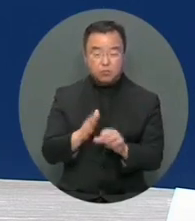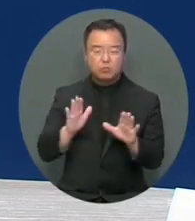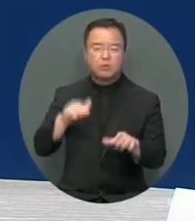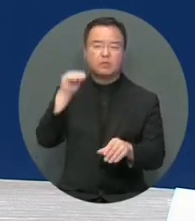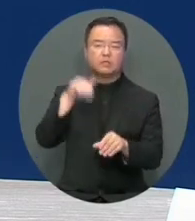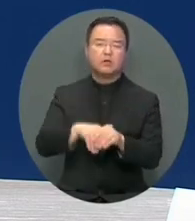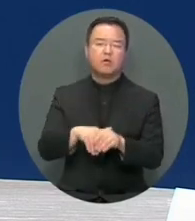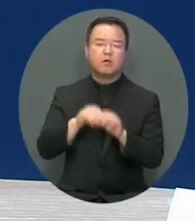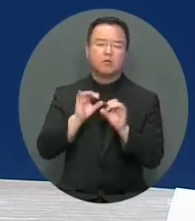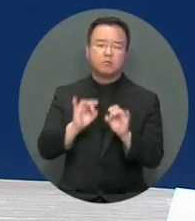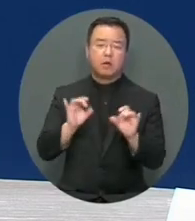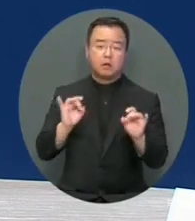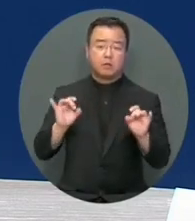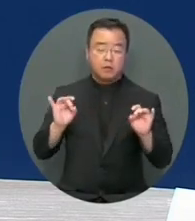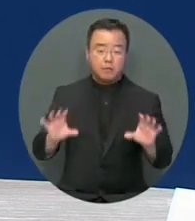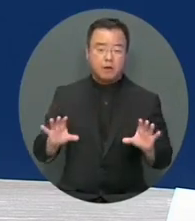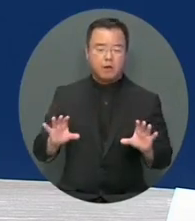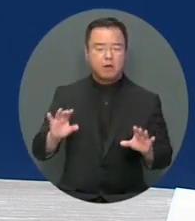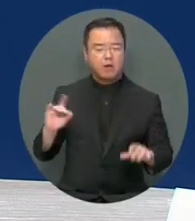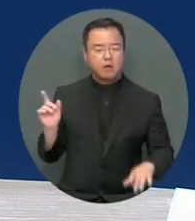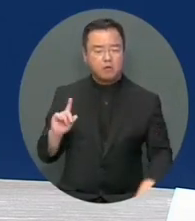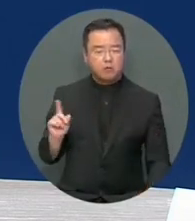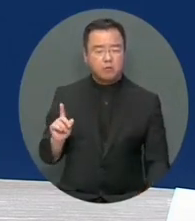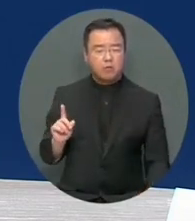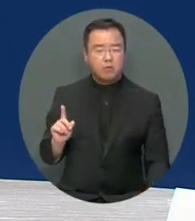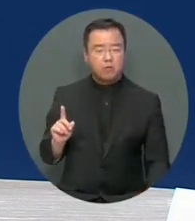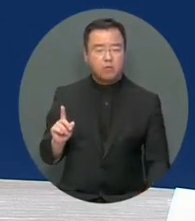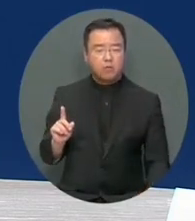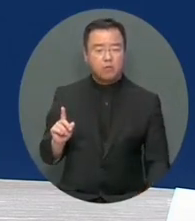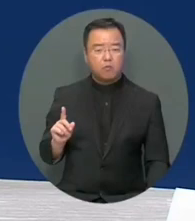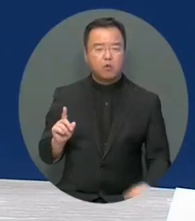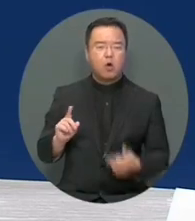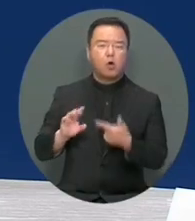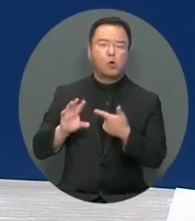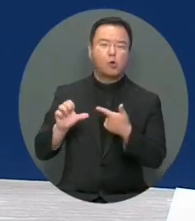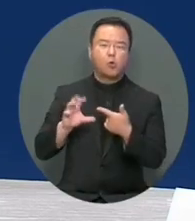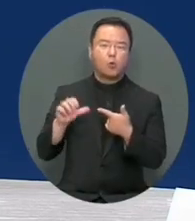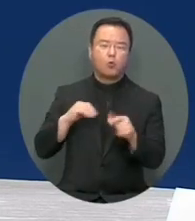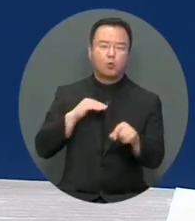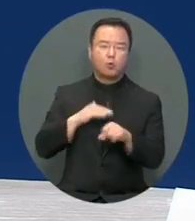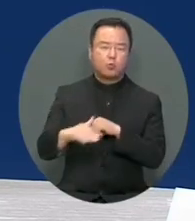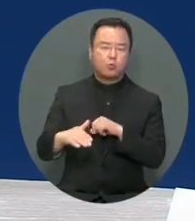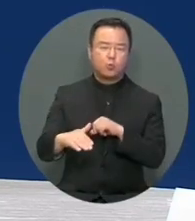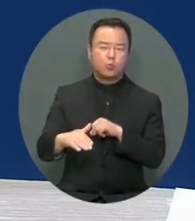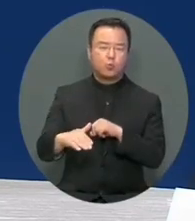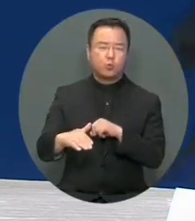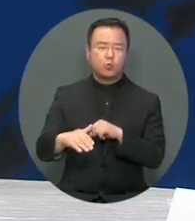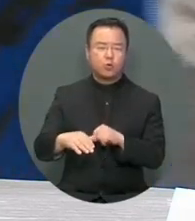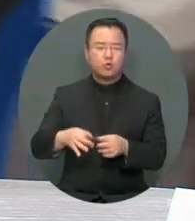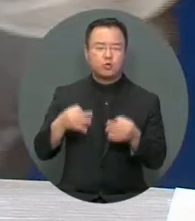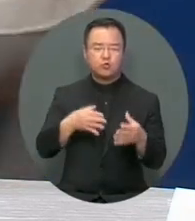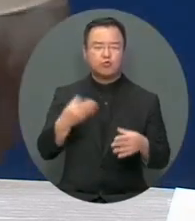때마다 일종의 로또식 투기 이득이 생겨나기 때문에 각